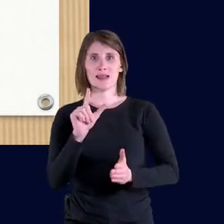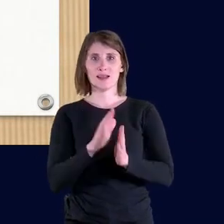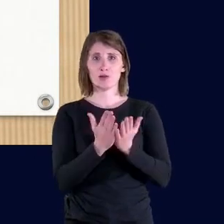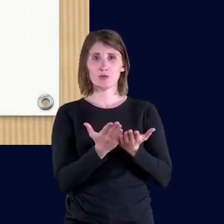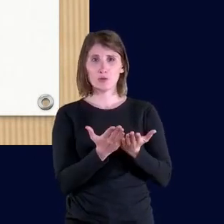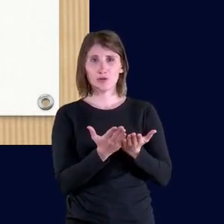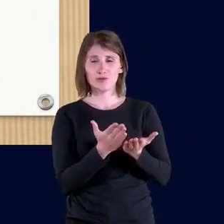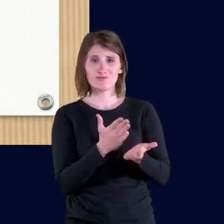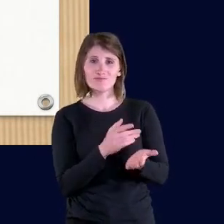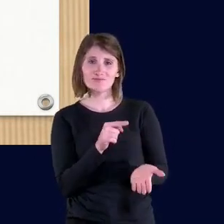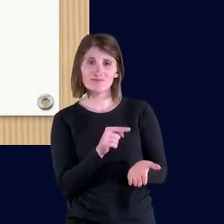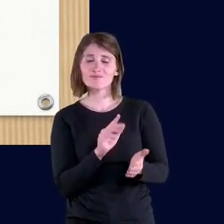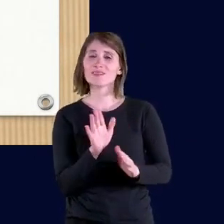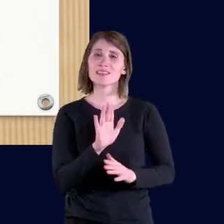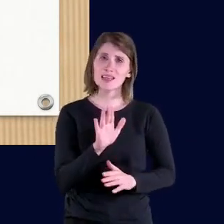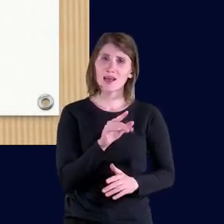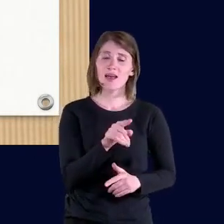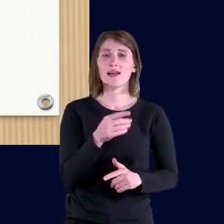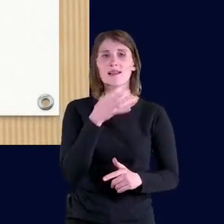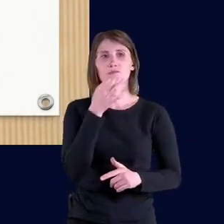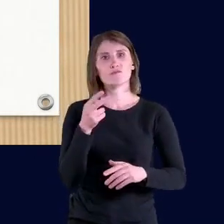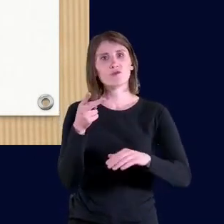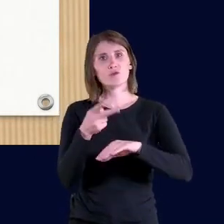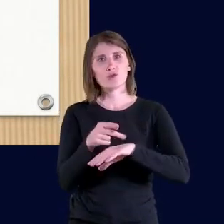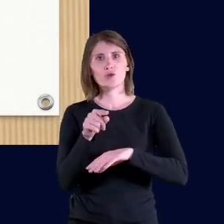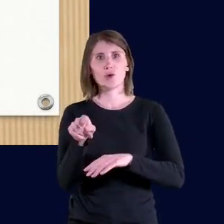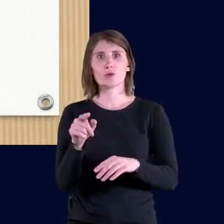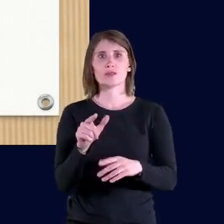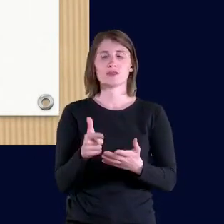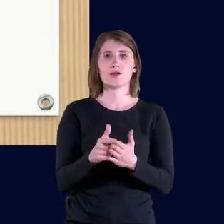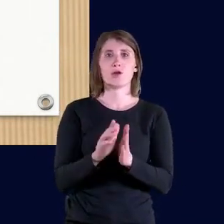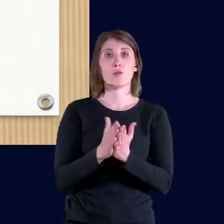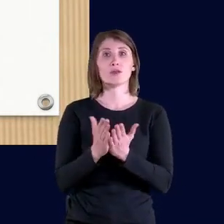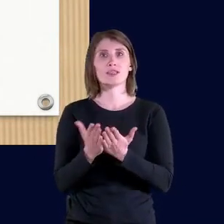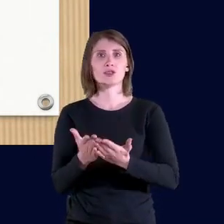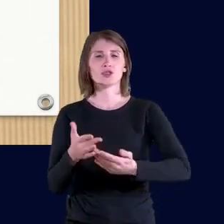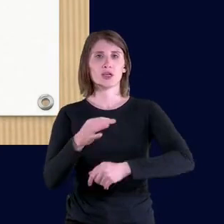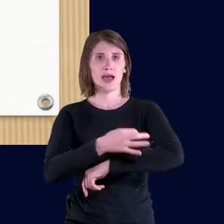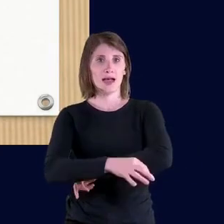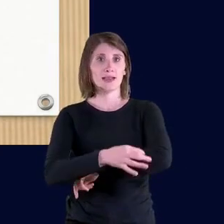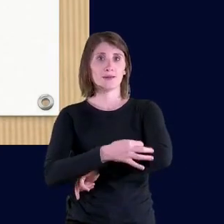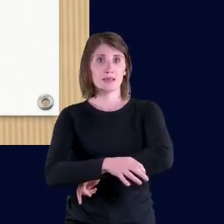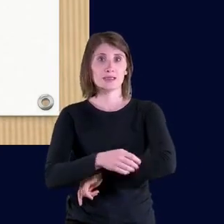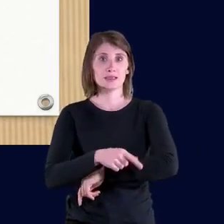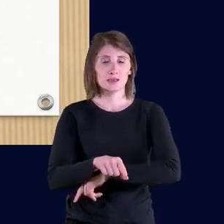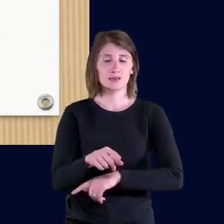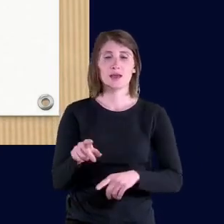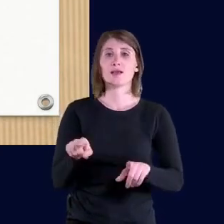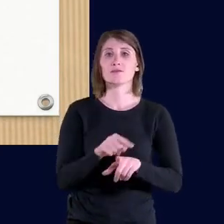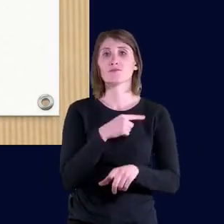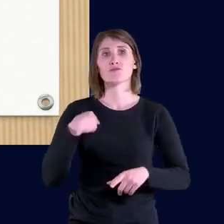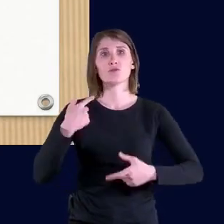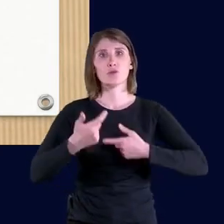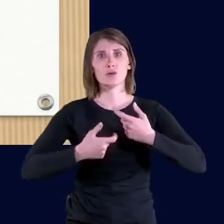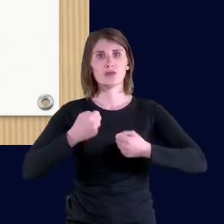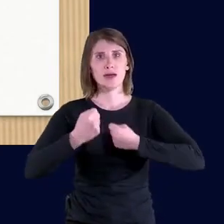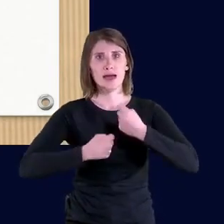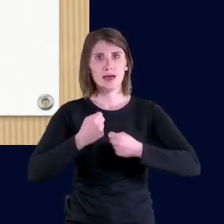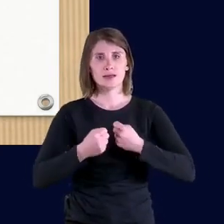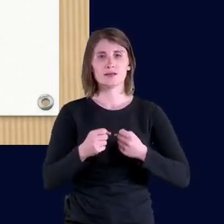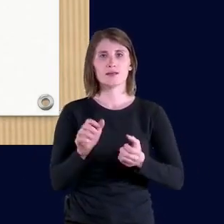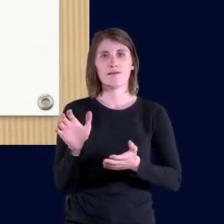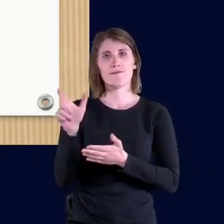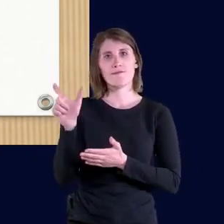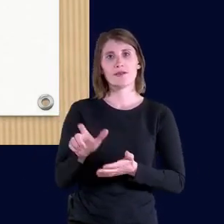chodziło też o dostęp do podróży środków na przykład akademickich była też akcja wydawnictwa Springer